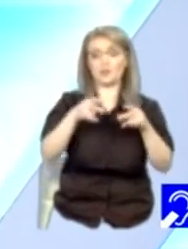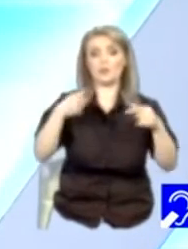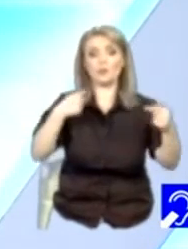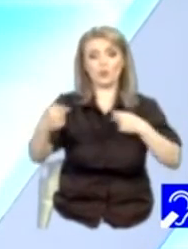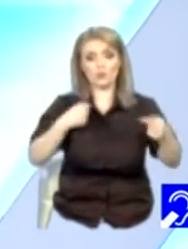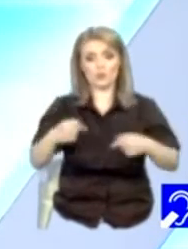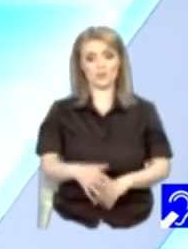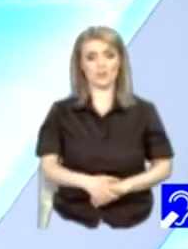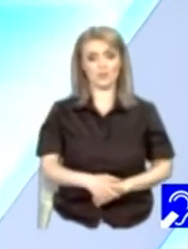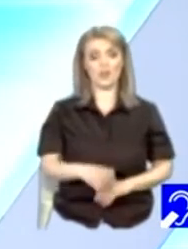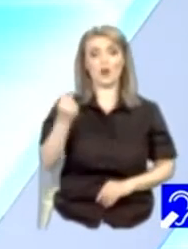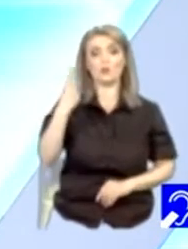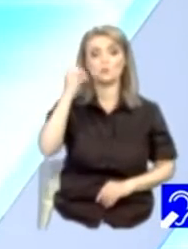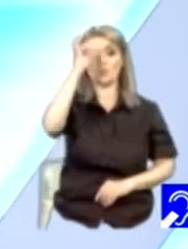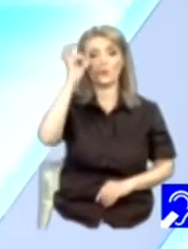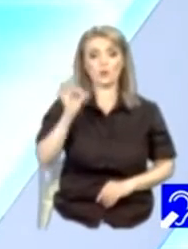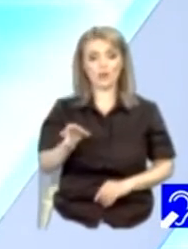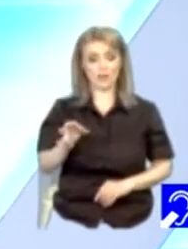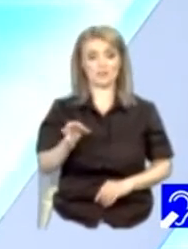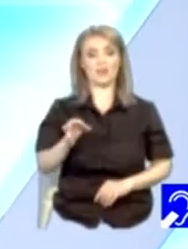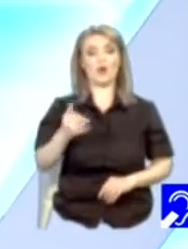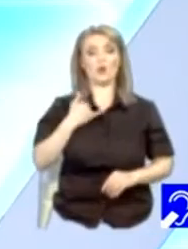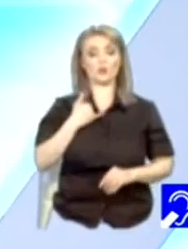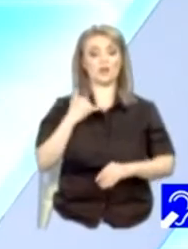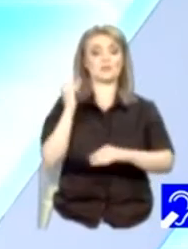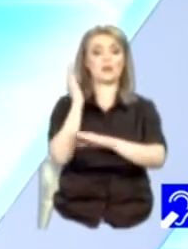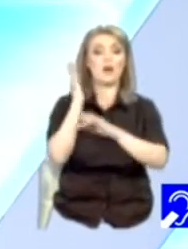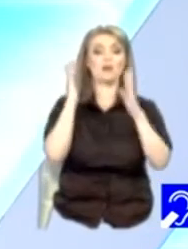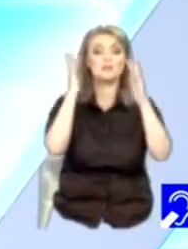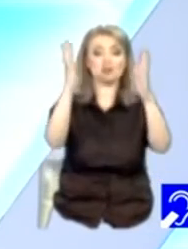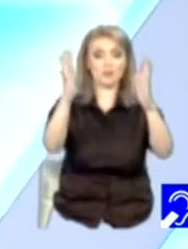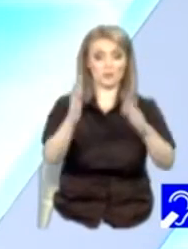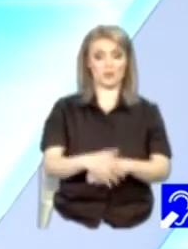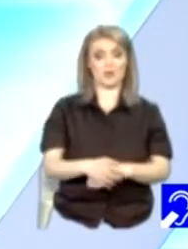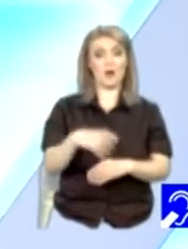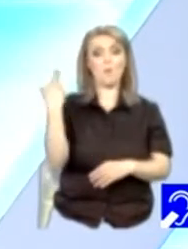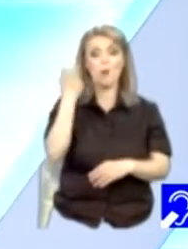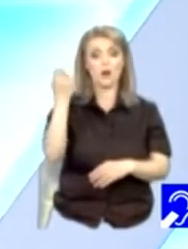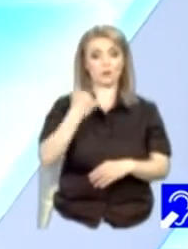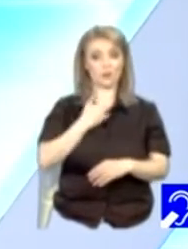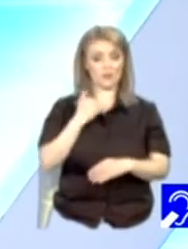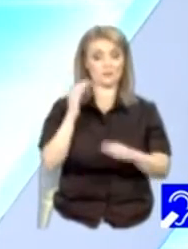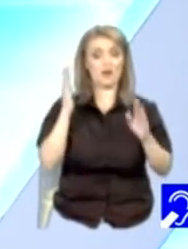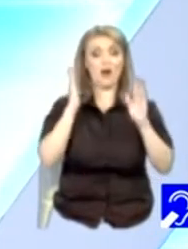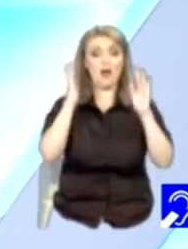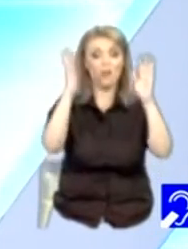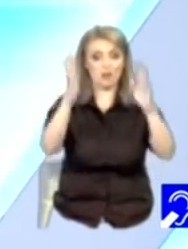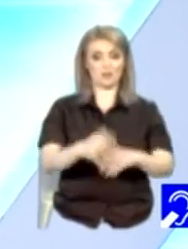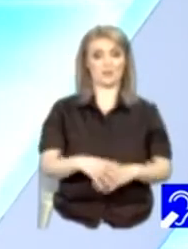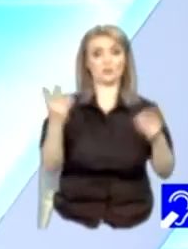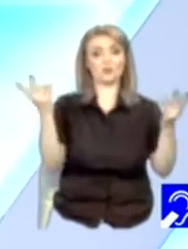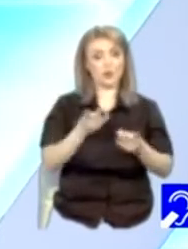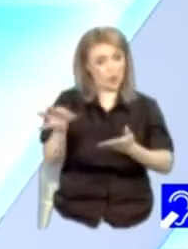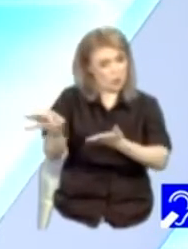doar 11% împădurire față de media europeană de 30%. Deci urgențe ecologice avem și avem